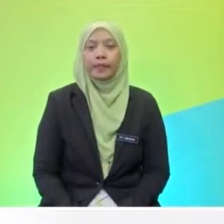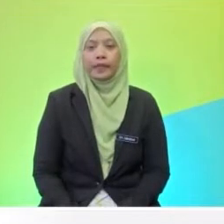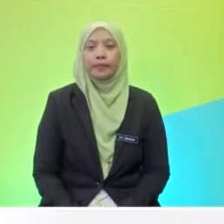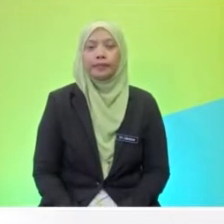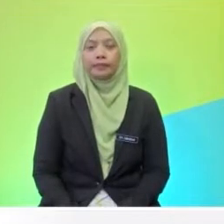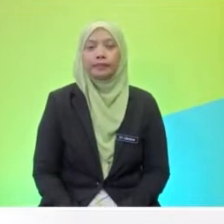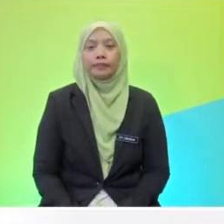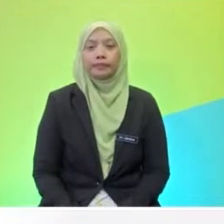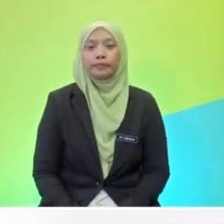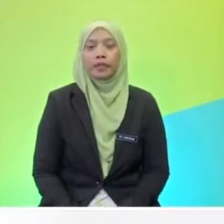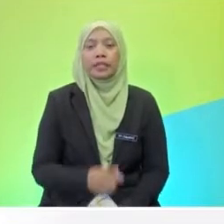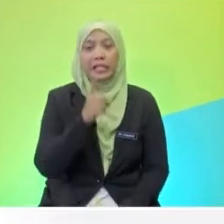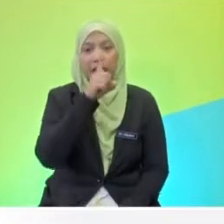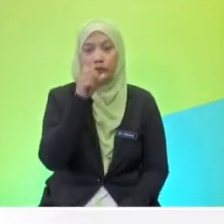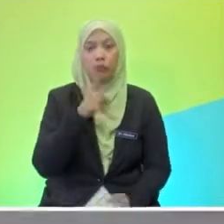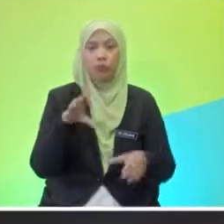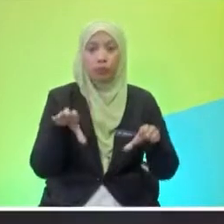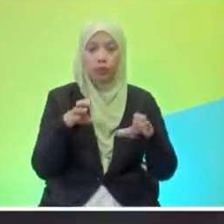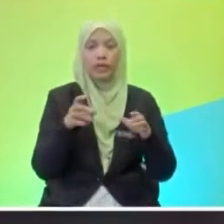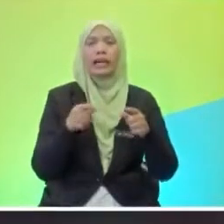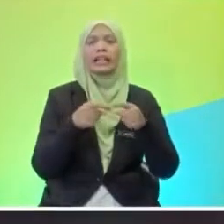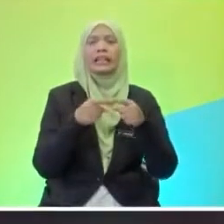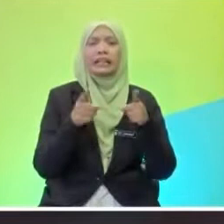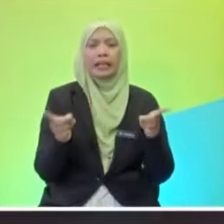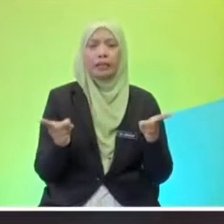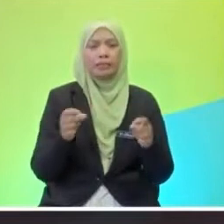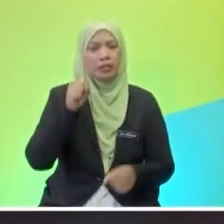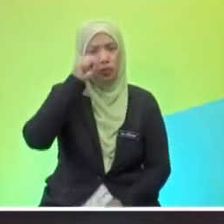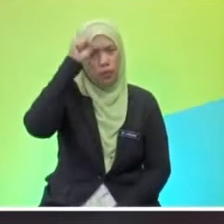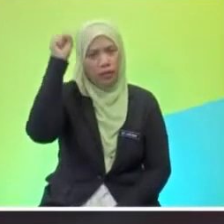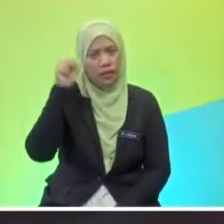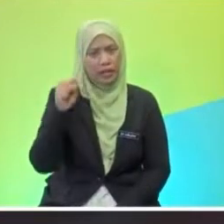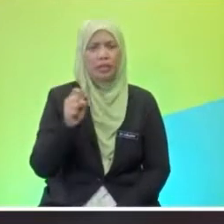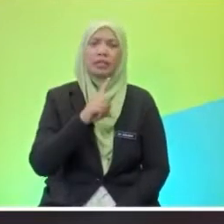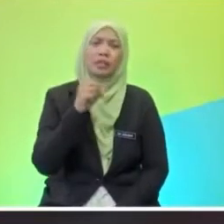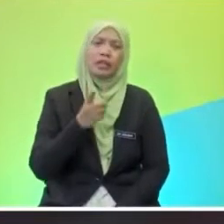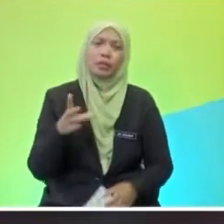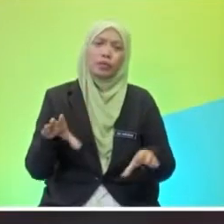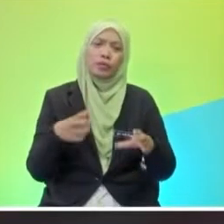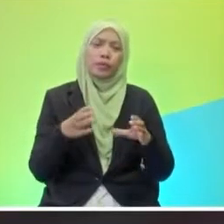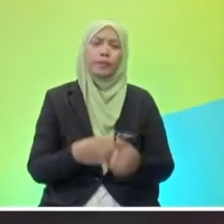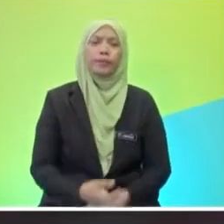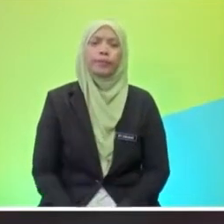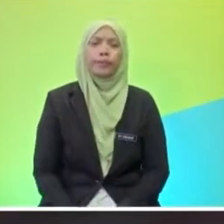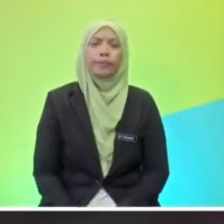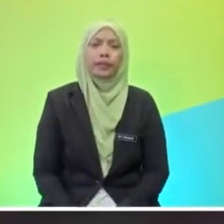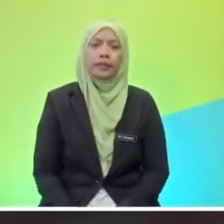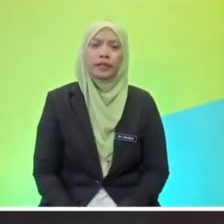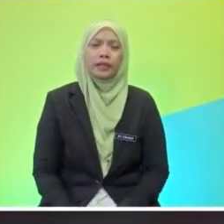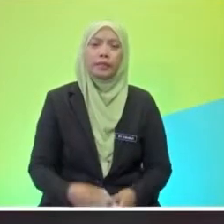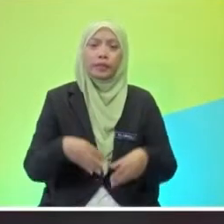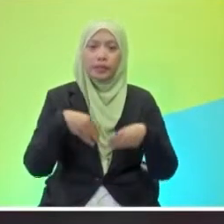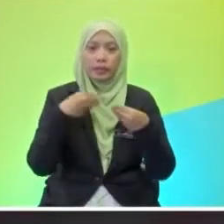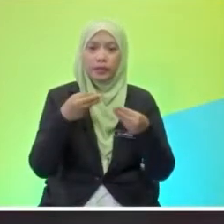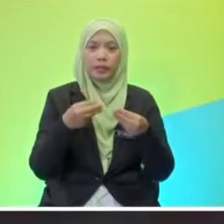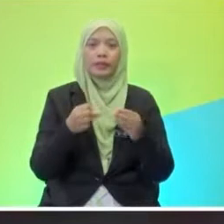Oke dia selalu buatku tapi Cikgu persoalannya bila kata selalu bahasa ibu kadang-kadang selalu juga buat Begitu kata